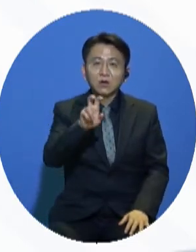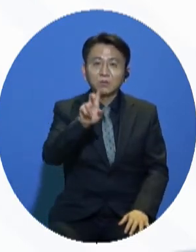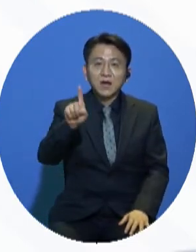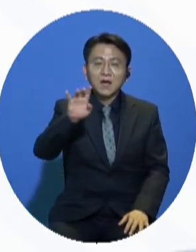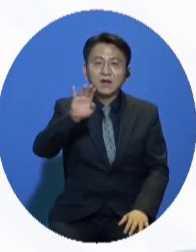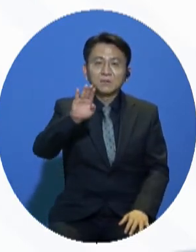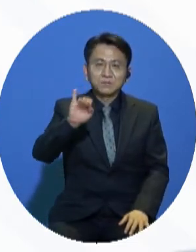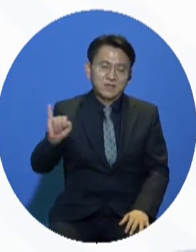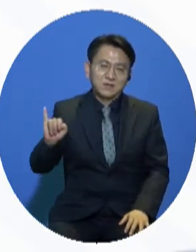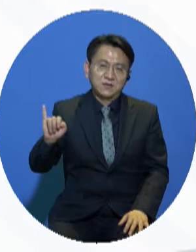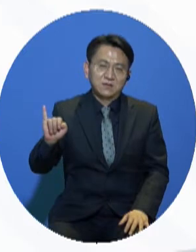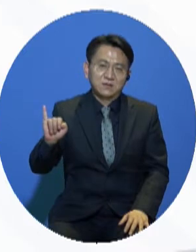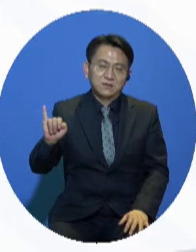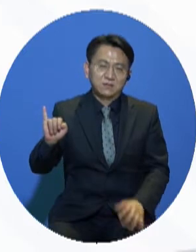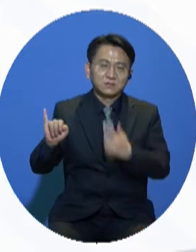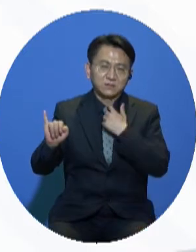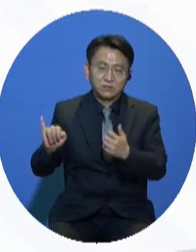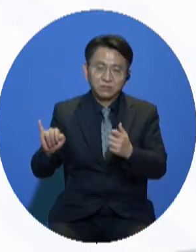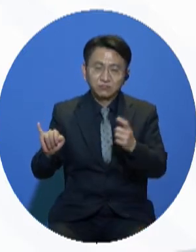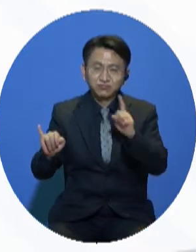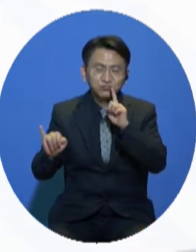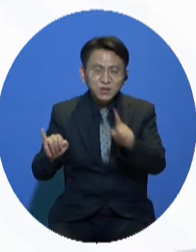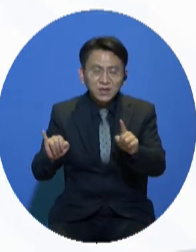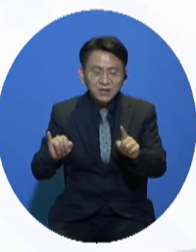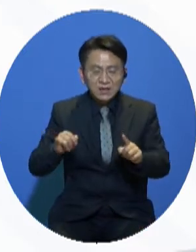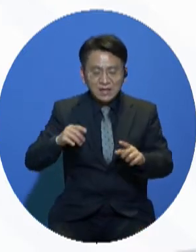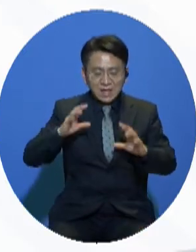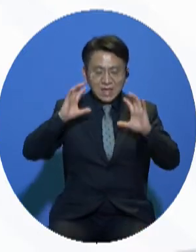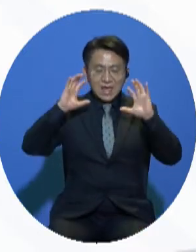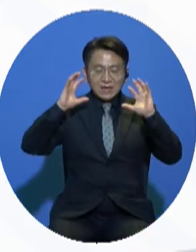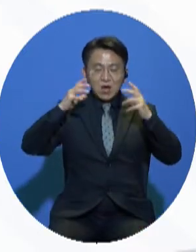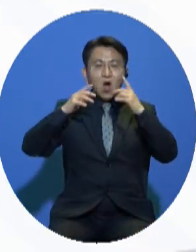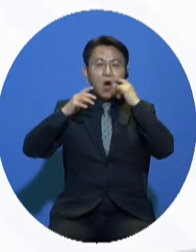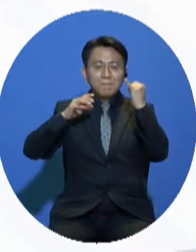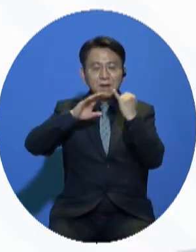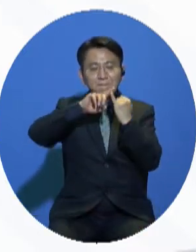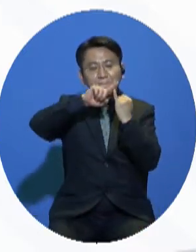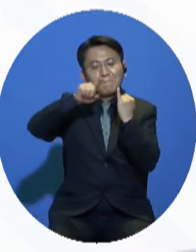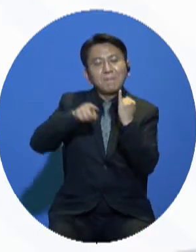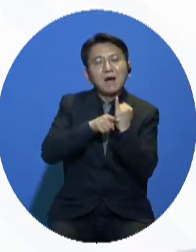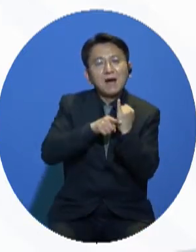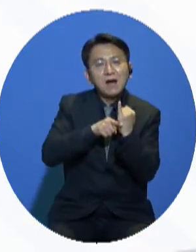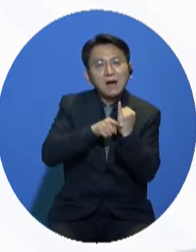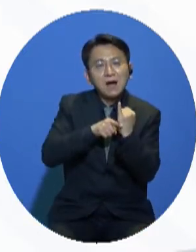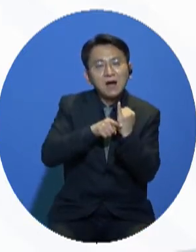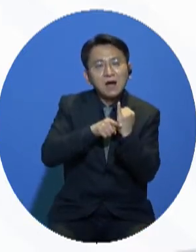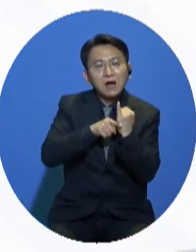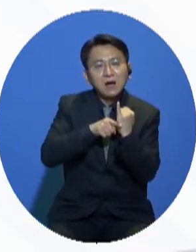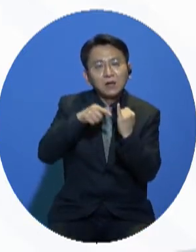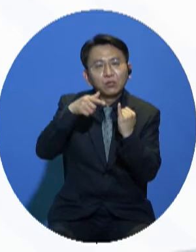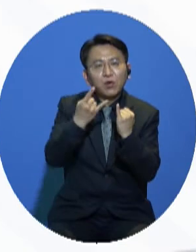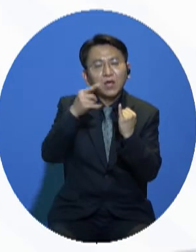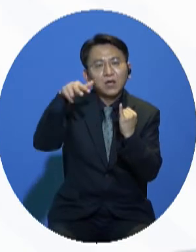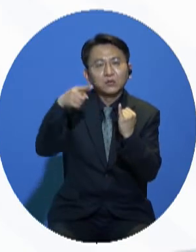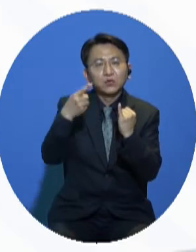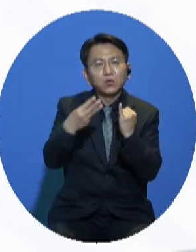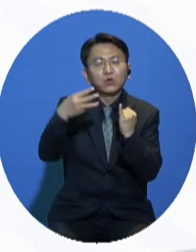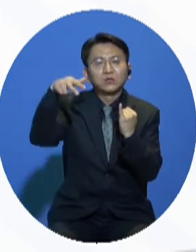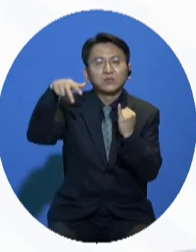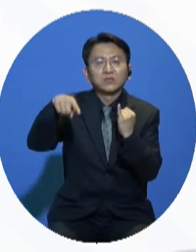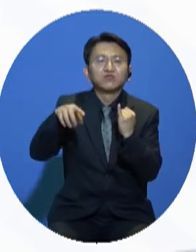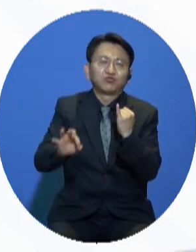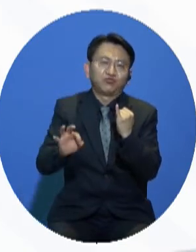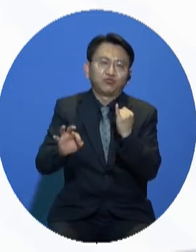뇌성마비를 앓았기 때문입니다. 태아 때에 태어나기 전에 뇌졸중을 겪었었습니다.